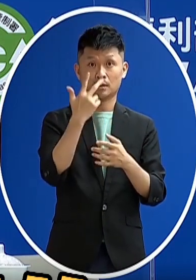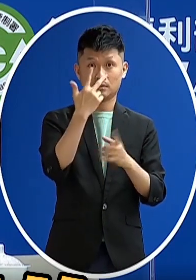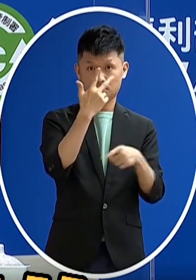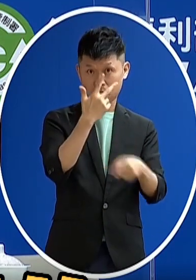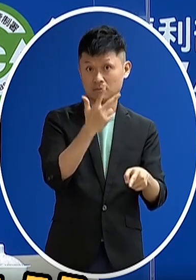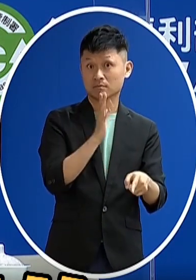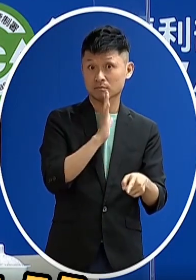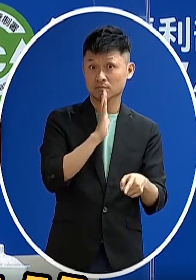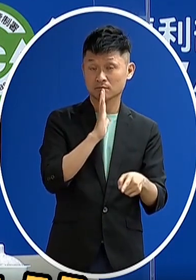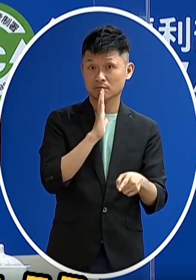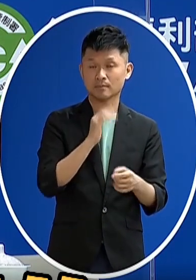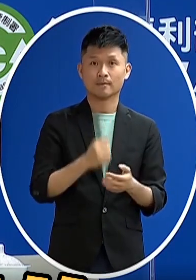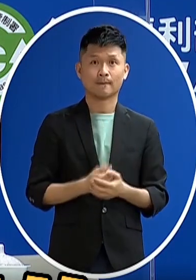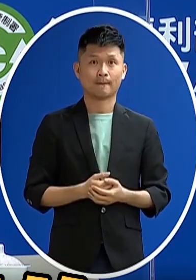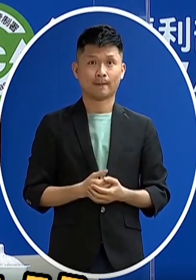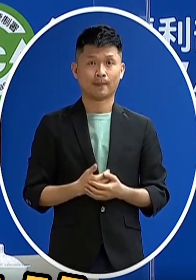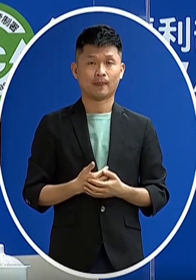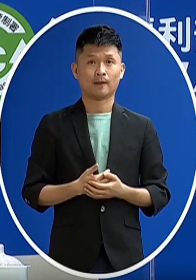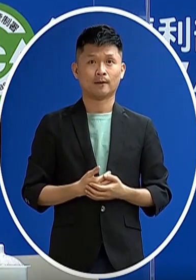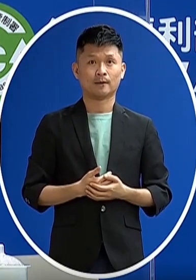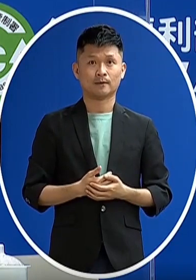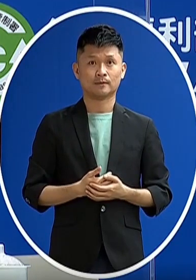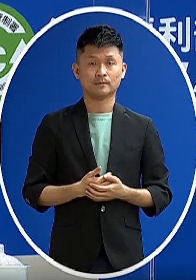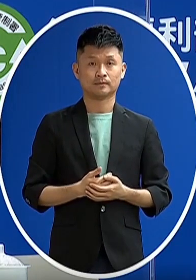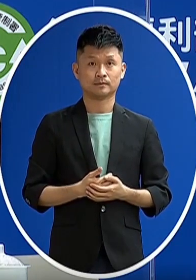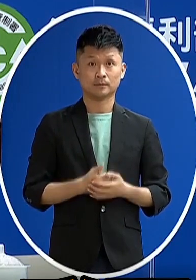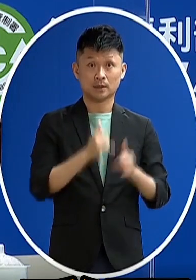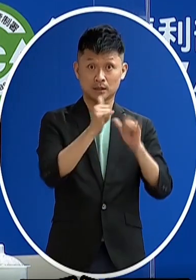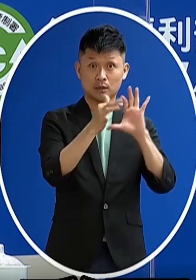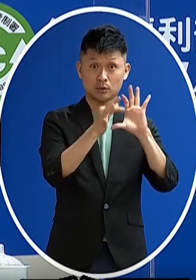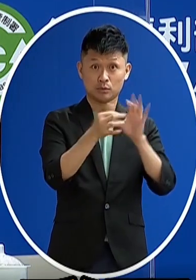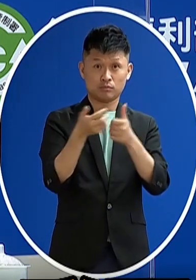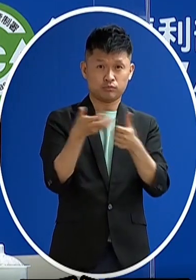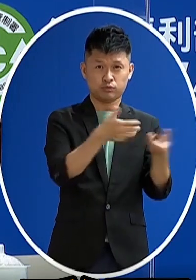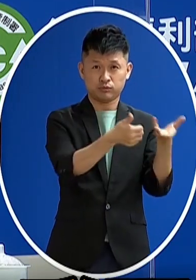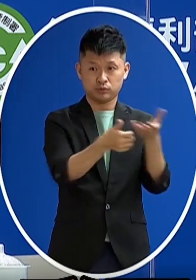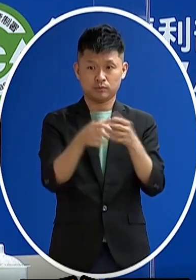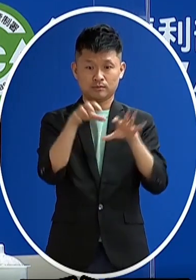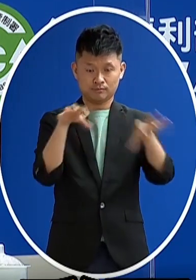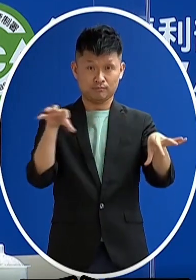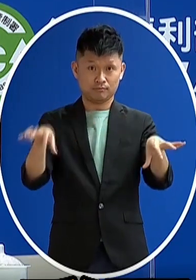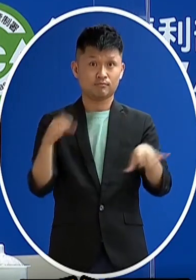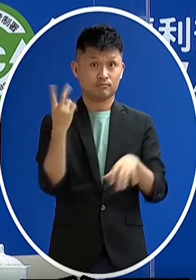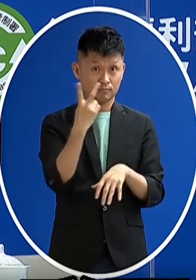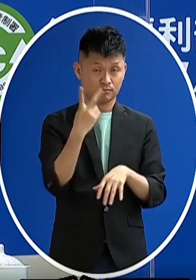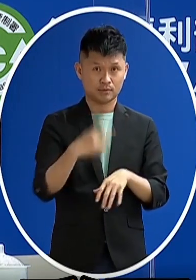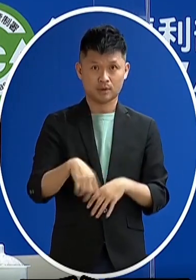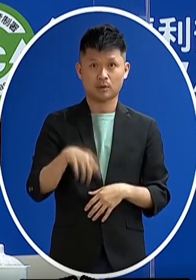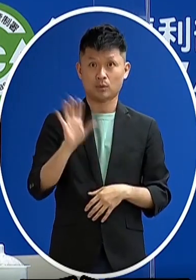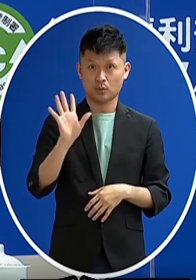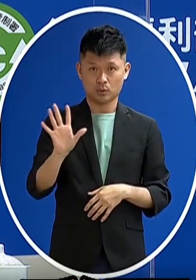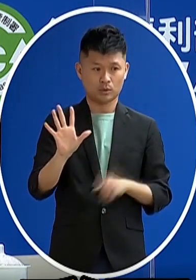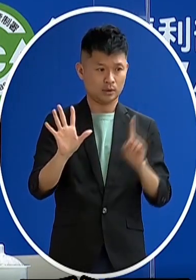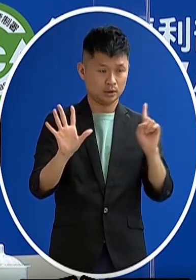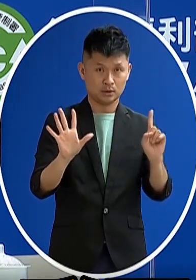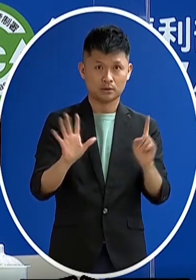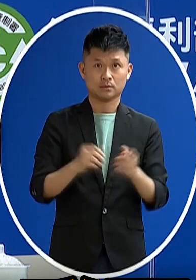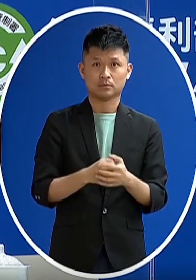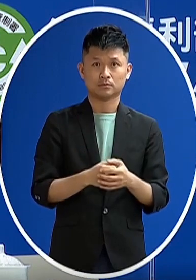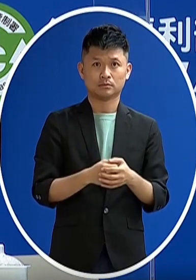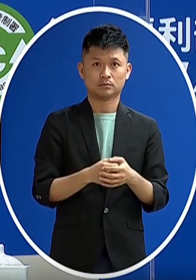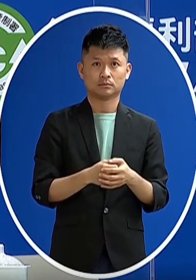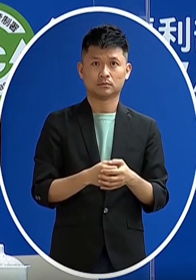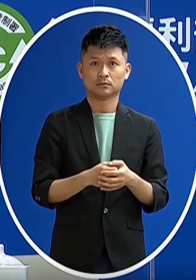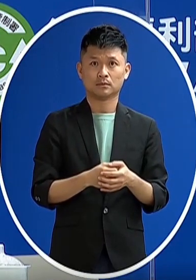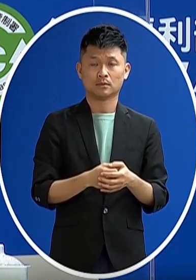于是有两起的哈的一个社区的感染，那一例哈是有这个五个的一个哈的一个群聚，